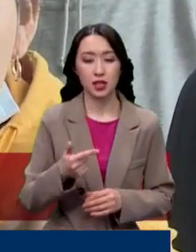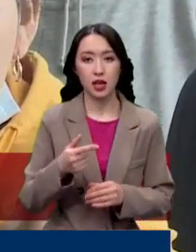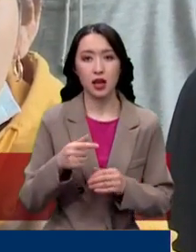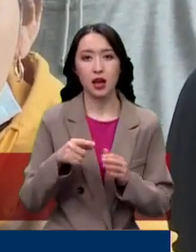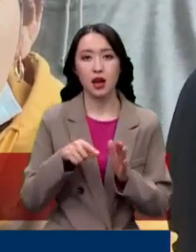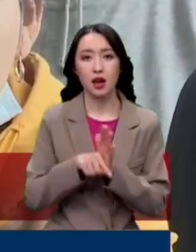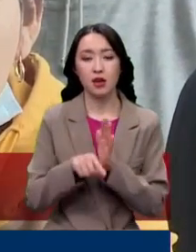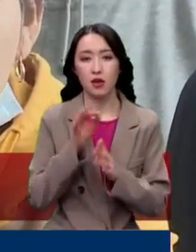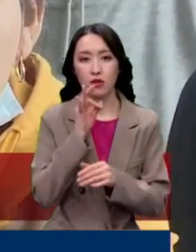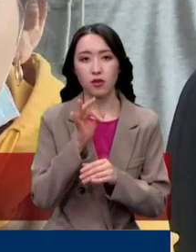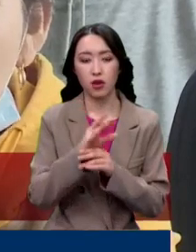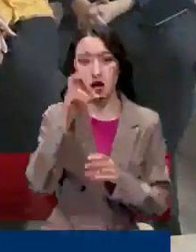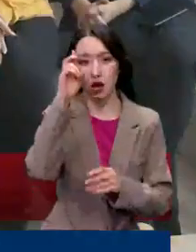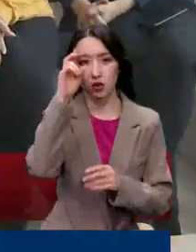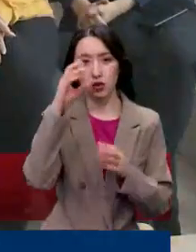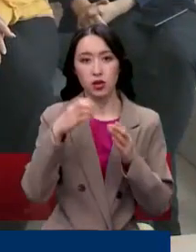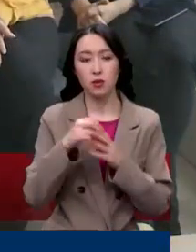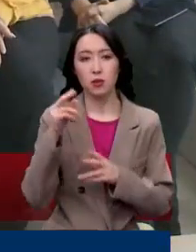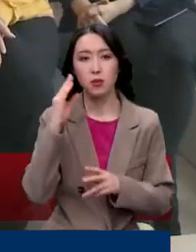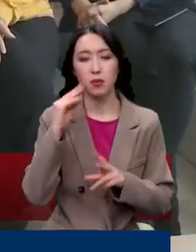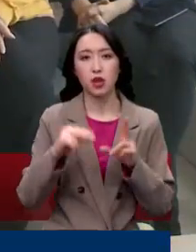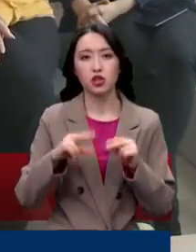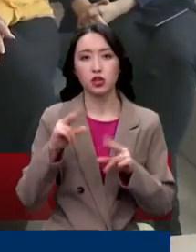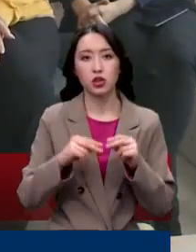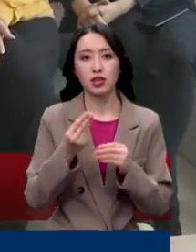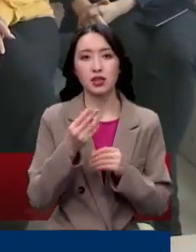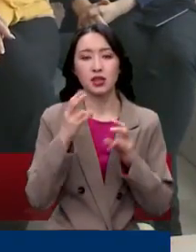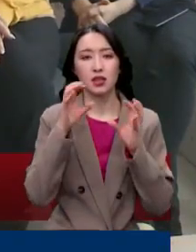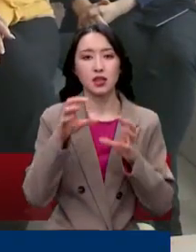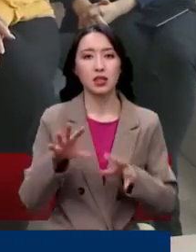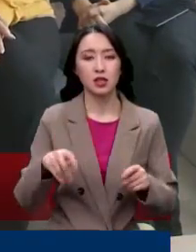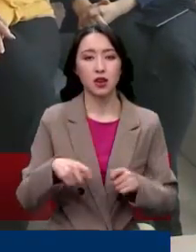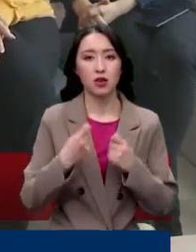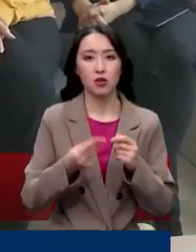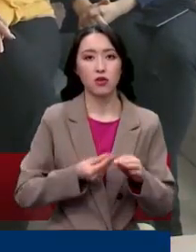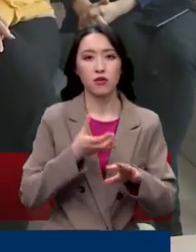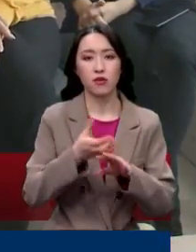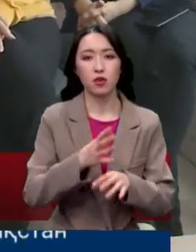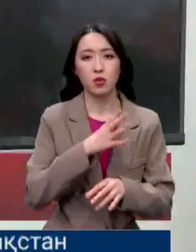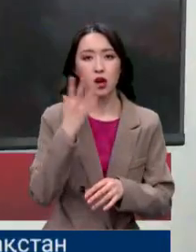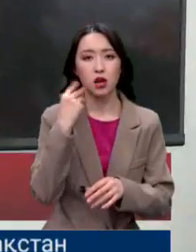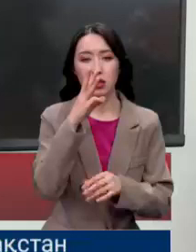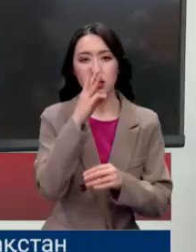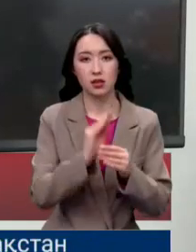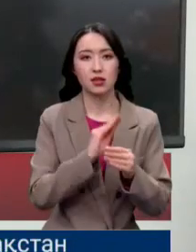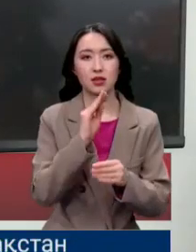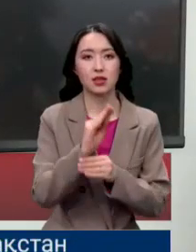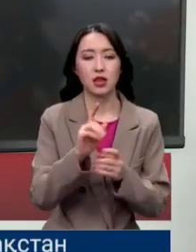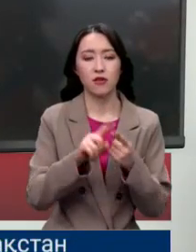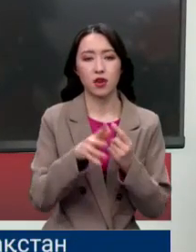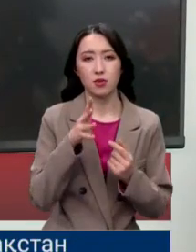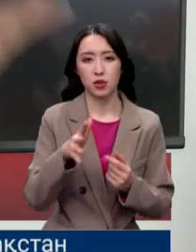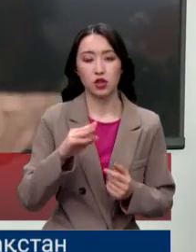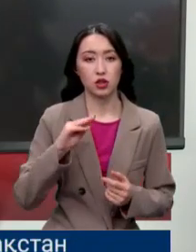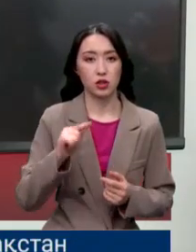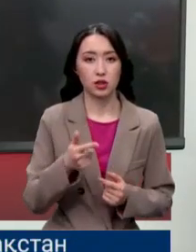внутреннего государственного аудита посчитал, что эти деньги незаконно были выплачены техперсоналу как добавка к заработной плате в виде 5000